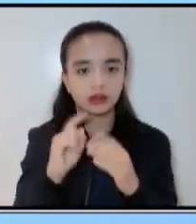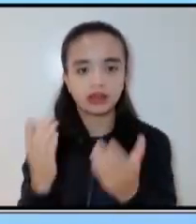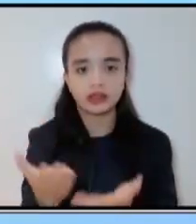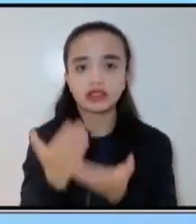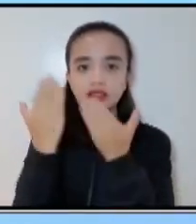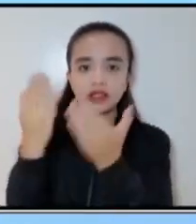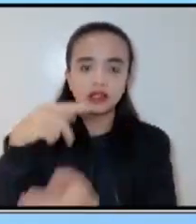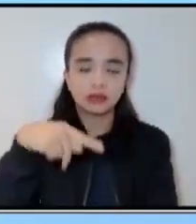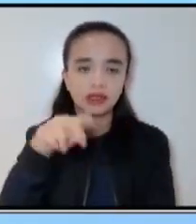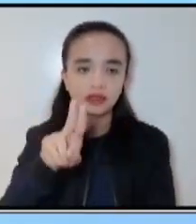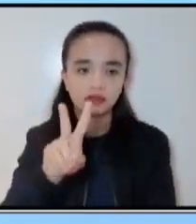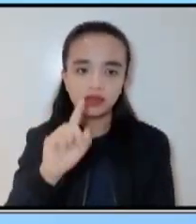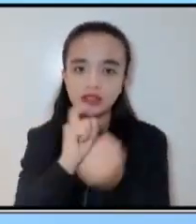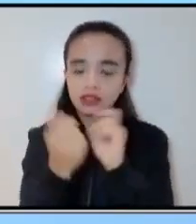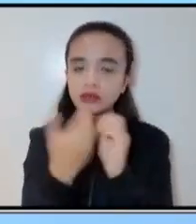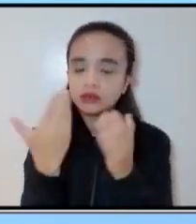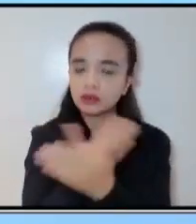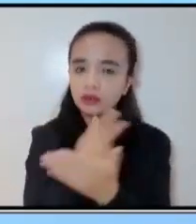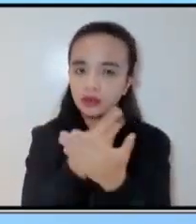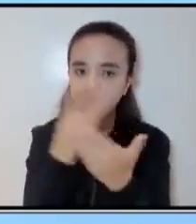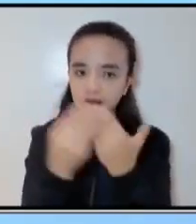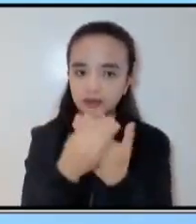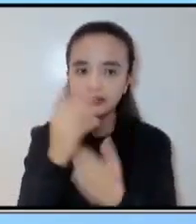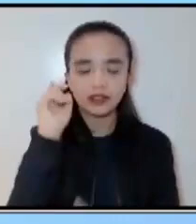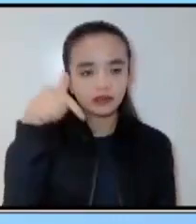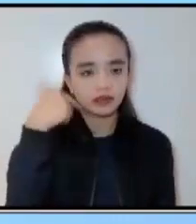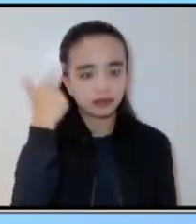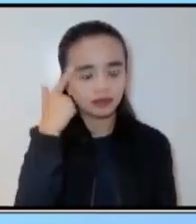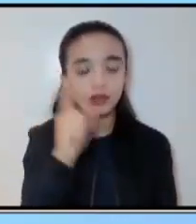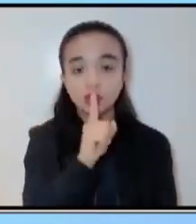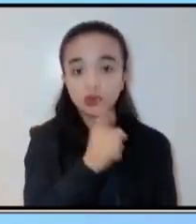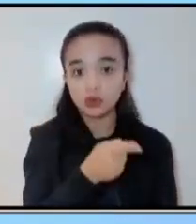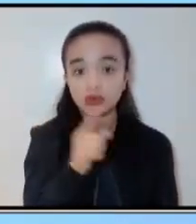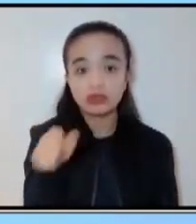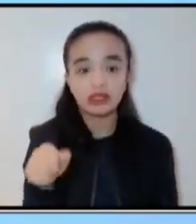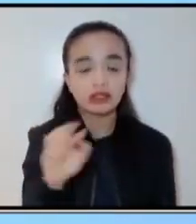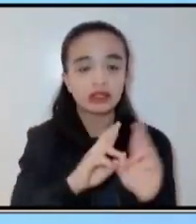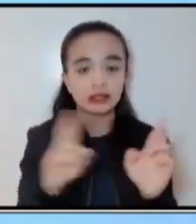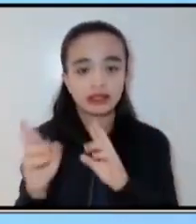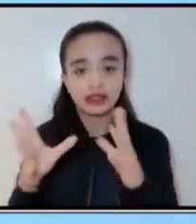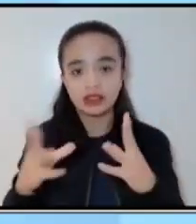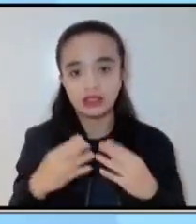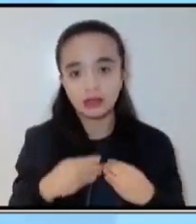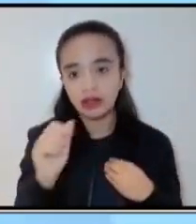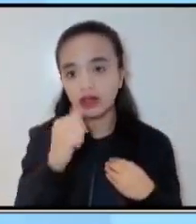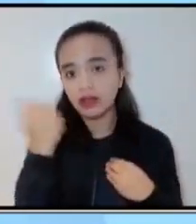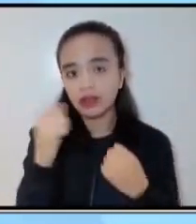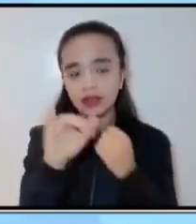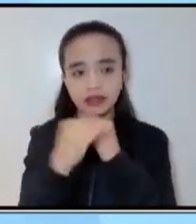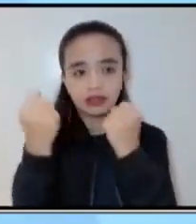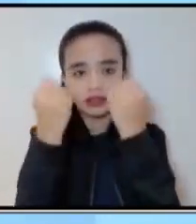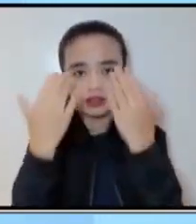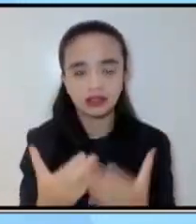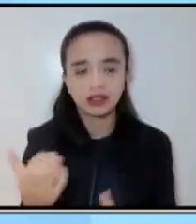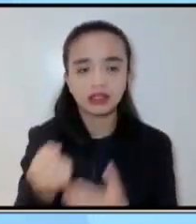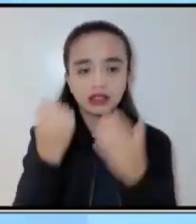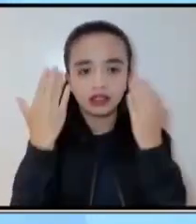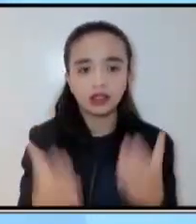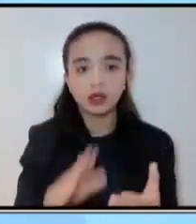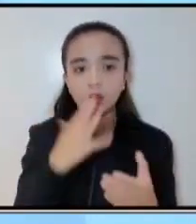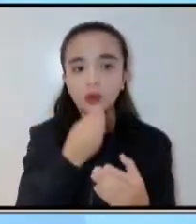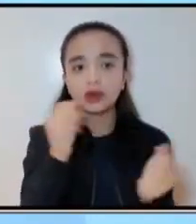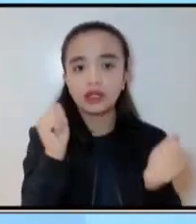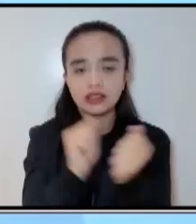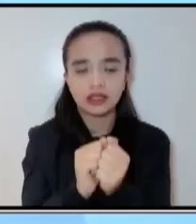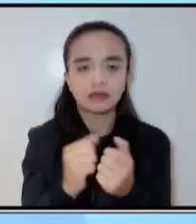Modernization Program ng gobyerno. Sa katunayan, handaan niya silang tanggapin ang ipapang jeepney drivers at operators na sasama sa